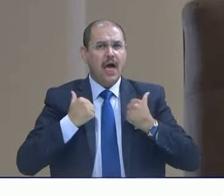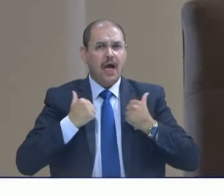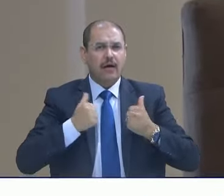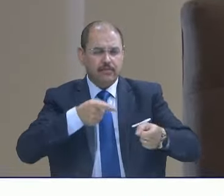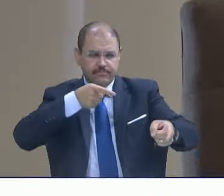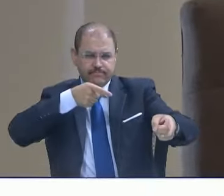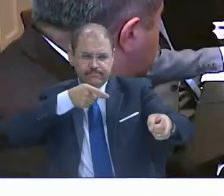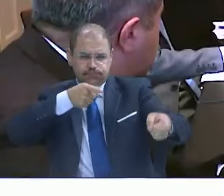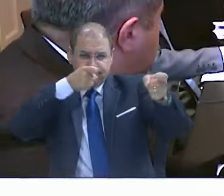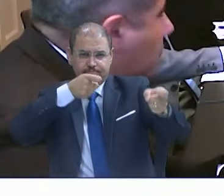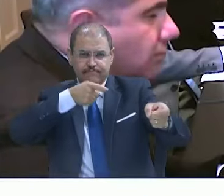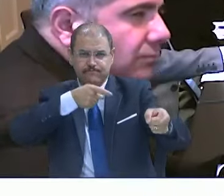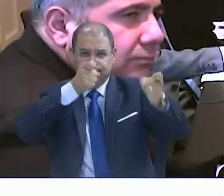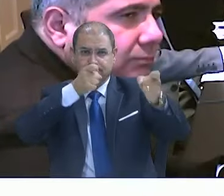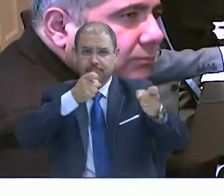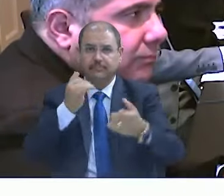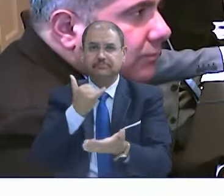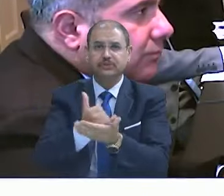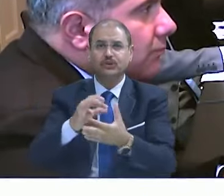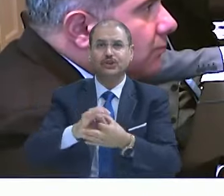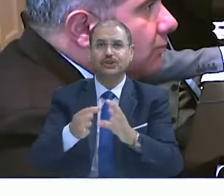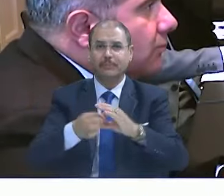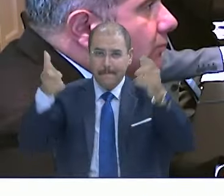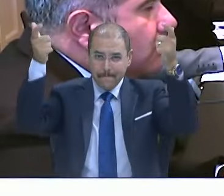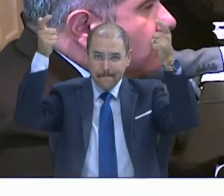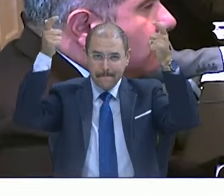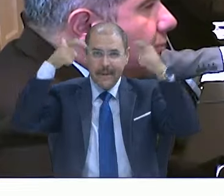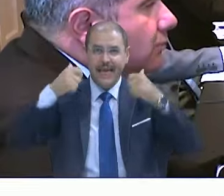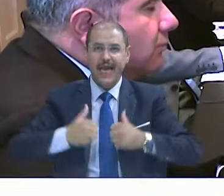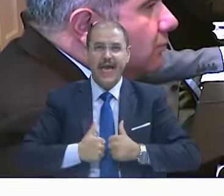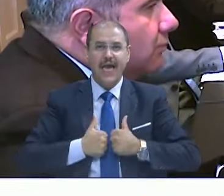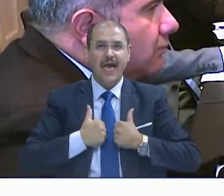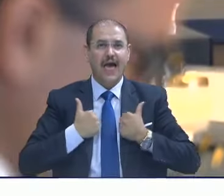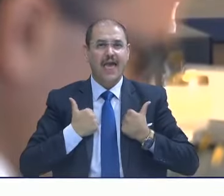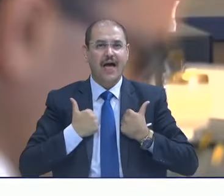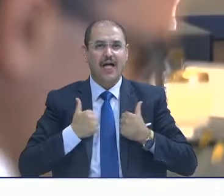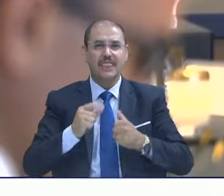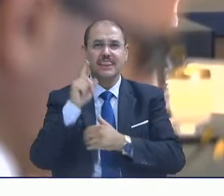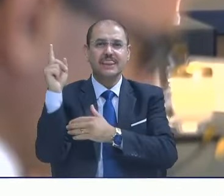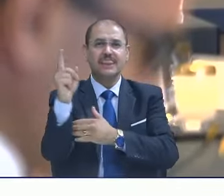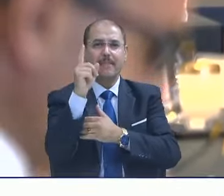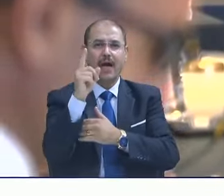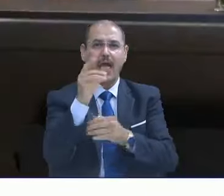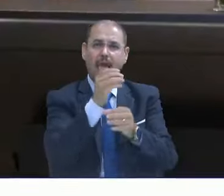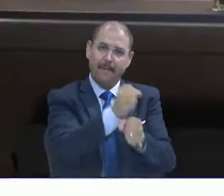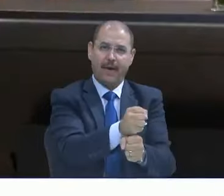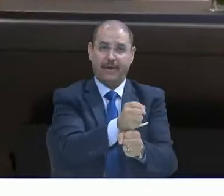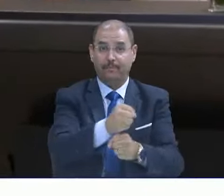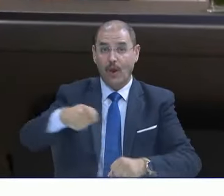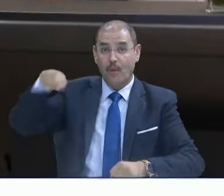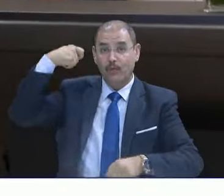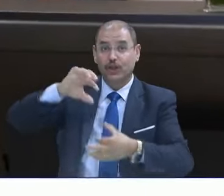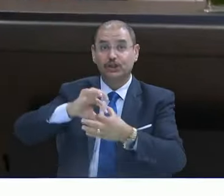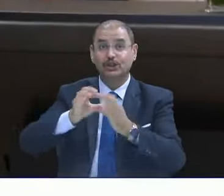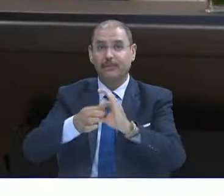المستدام التي طورتها الجمعيه الملكيه لحمايه الطبيعه وعرض مدير عام الجمعيه فادي